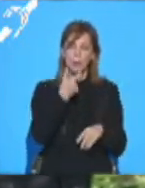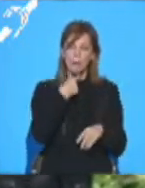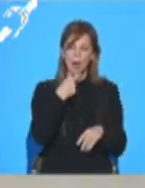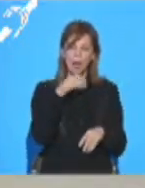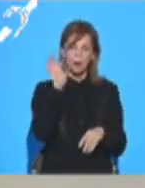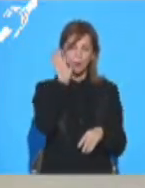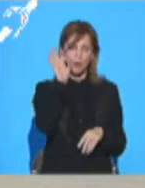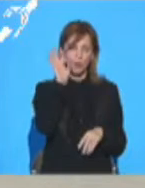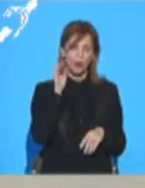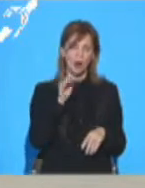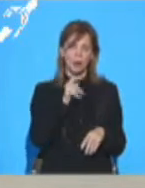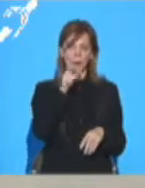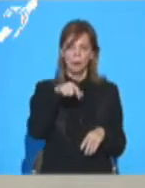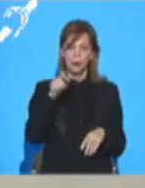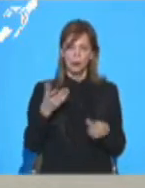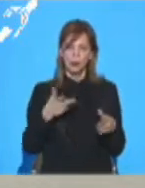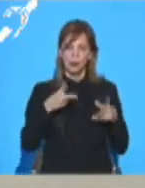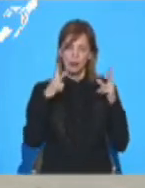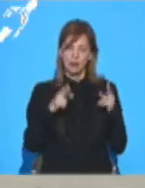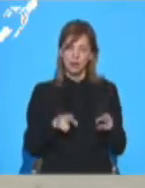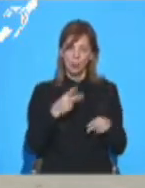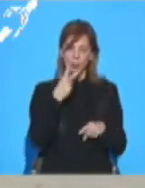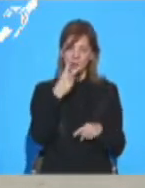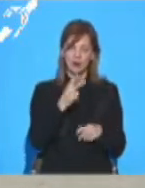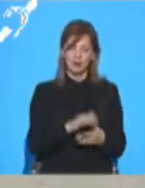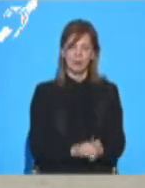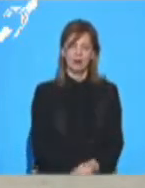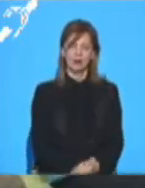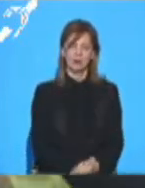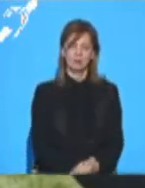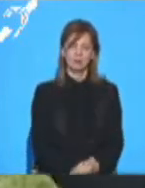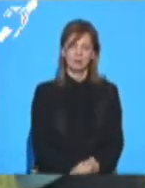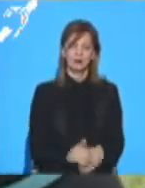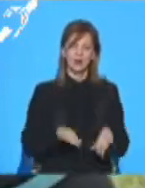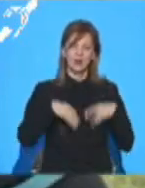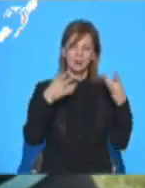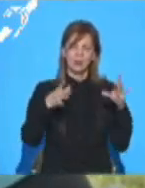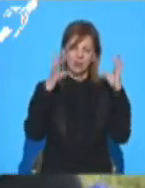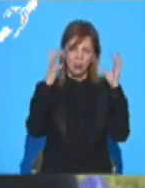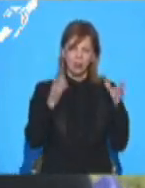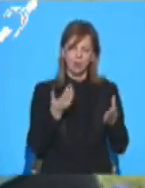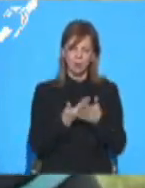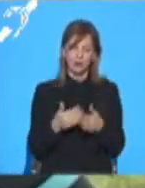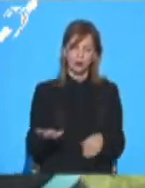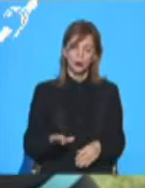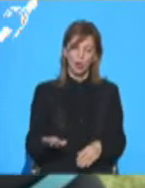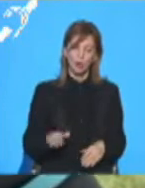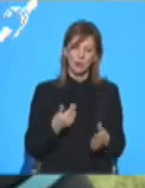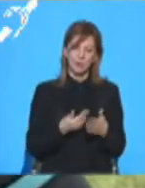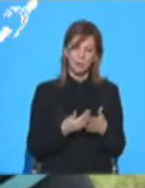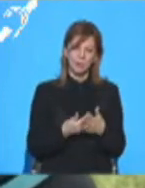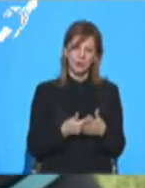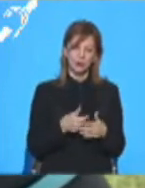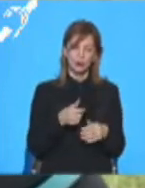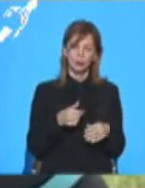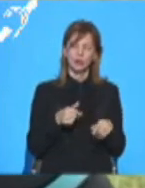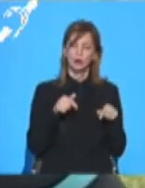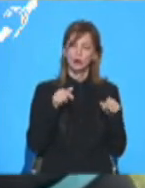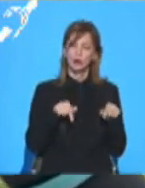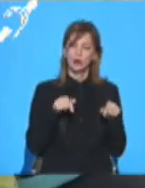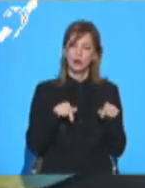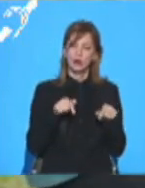mere localnicilor care s-au oprit să-i admire. Împărțim cadouri pentru copii, pentru oameni din